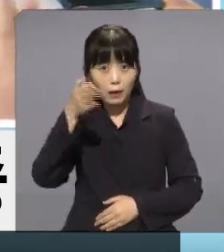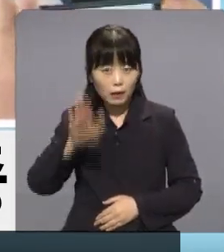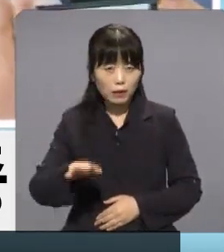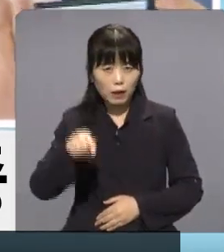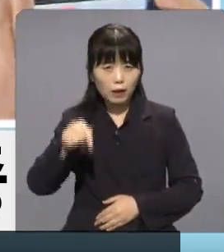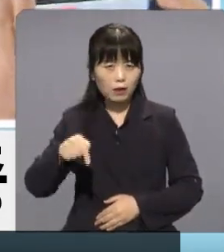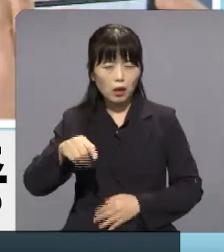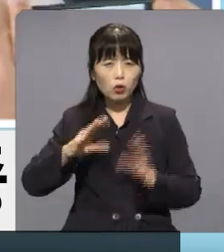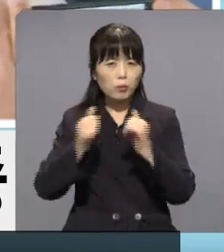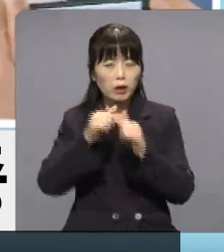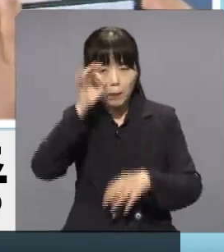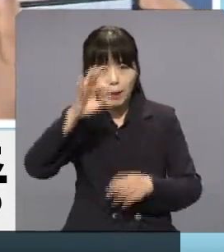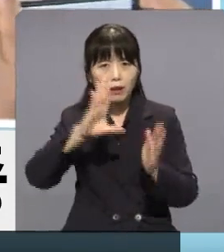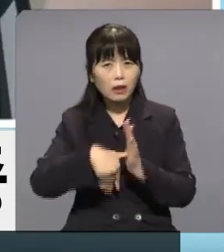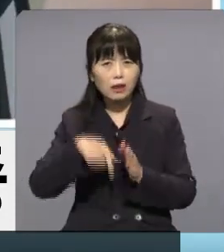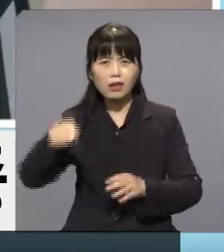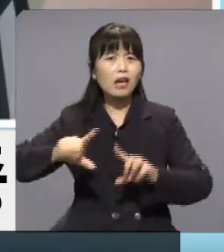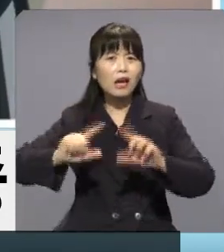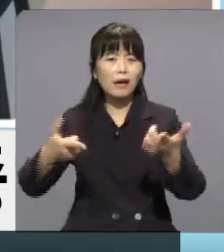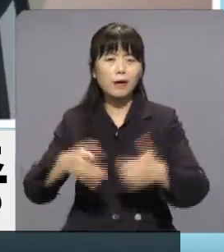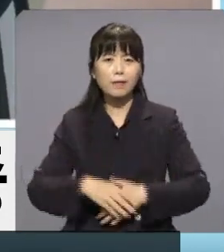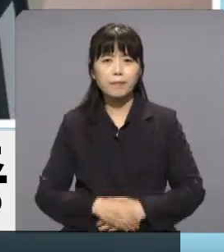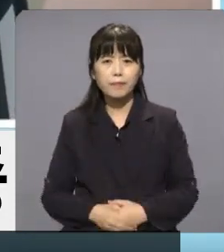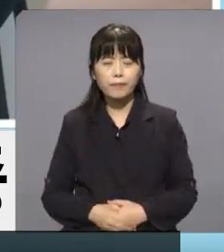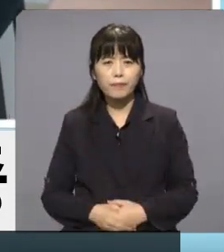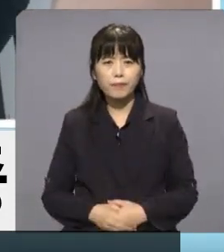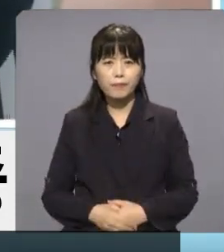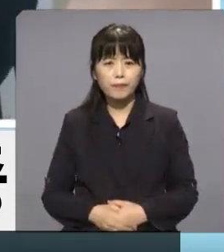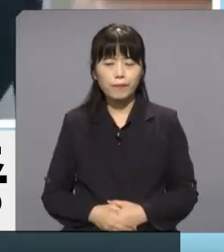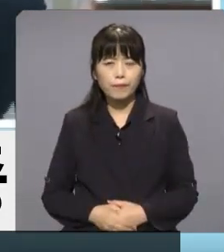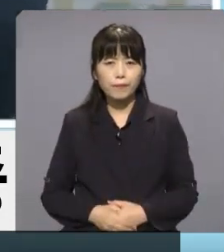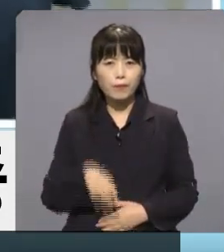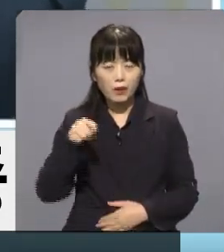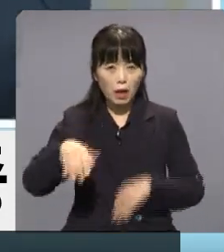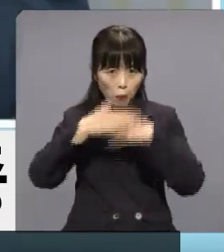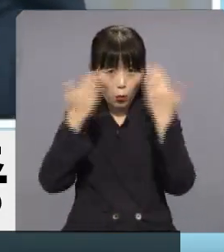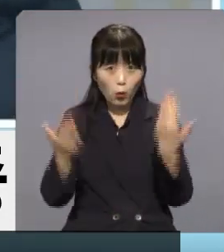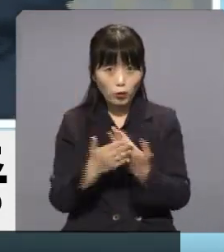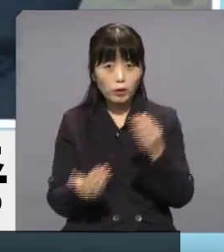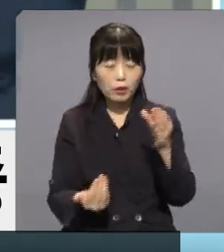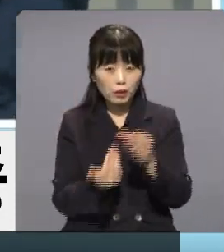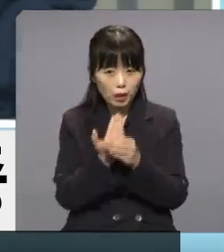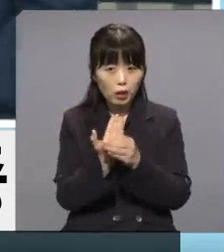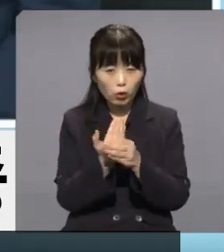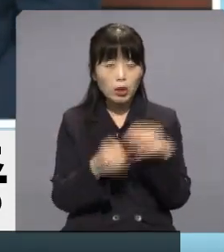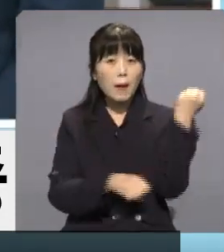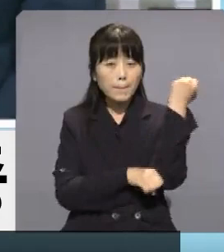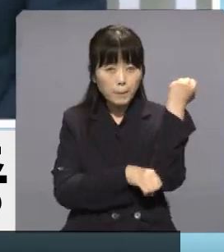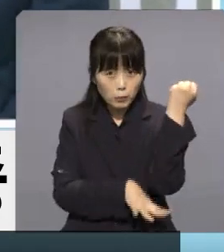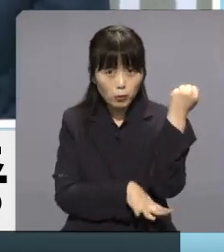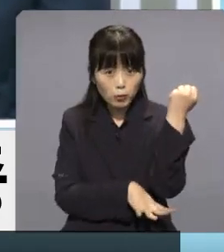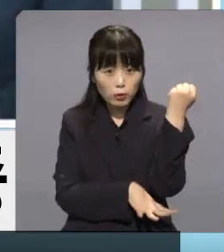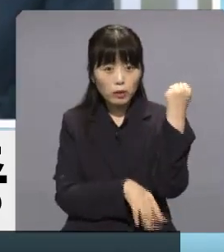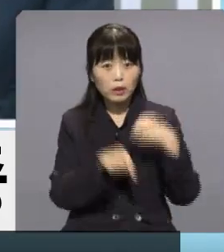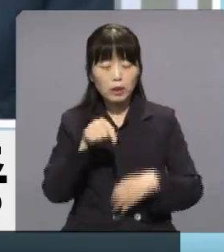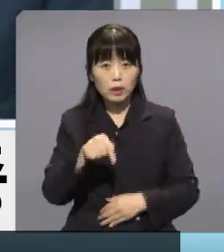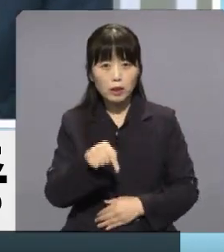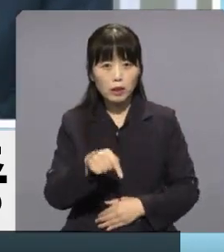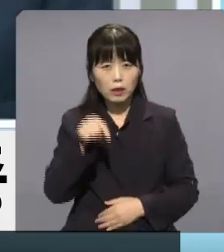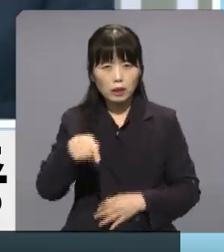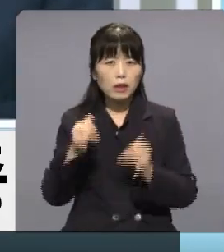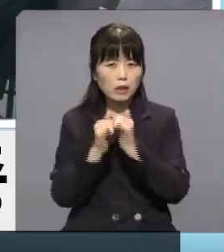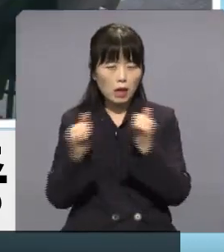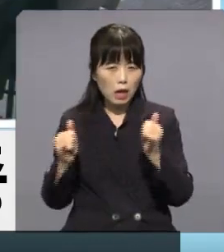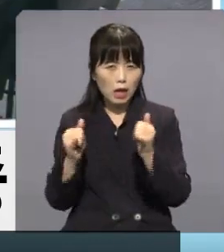버린 야 그렇게 안 보는 거에요 드디어 바로 그 이 모든 사건의 그런 직분이 가령 이 사람이